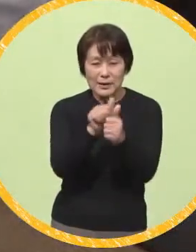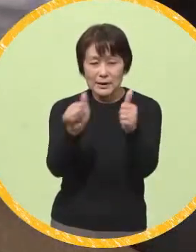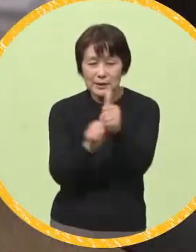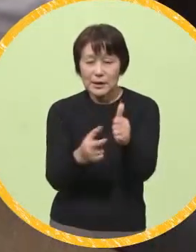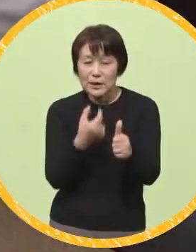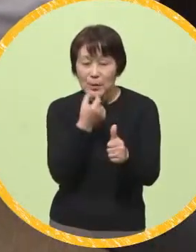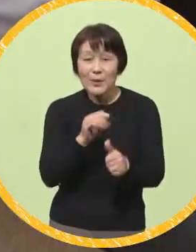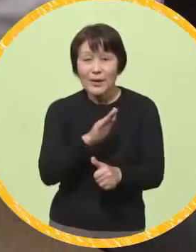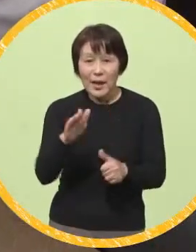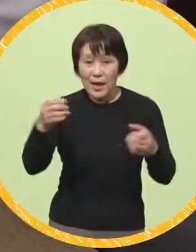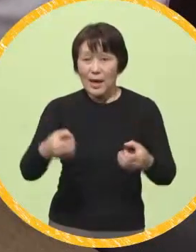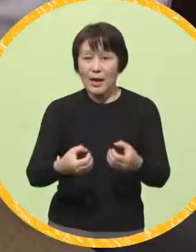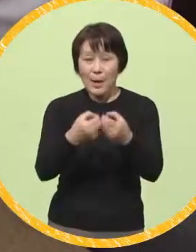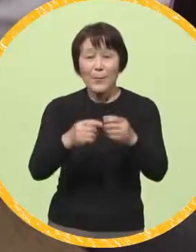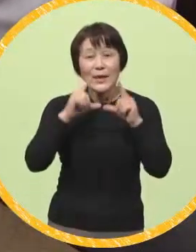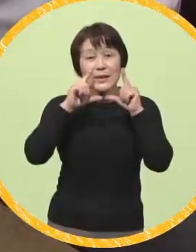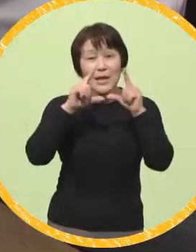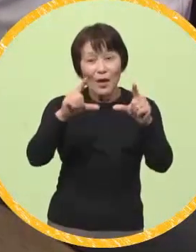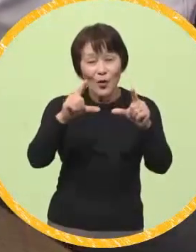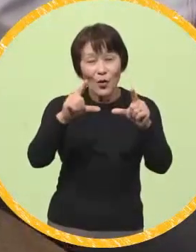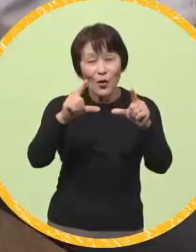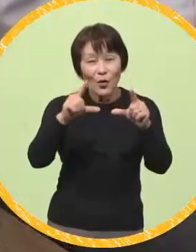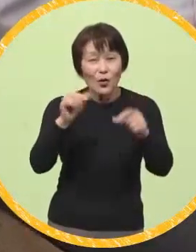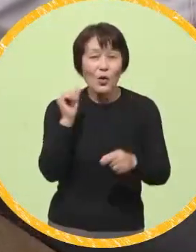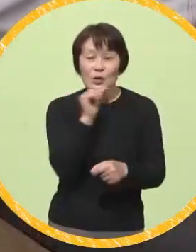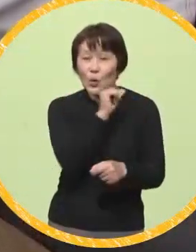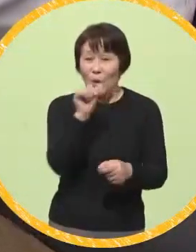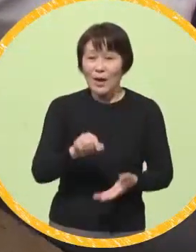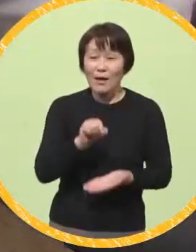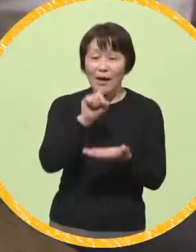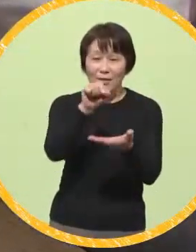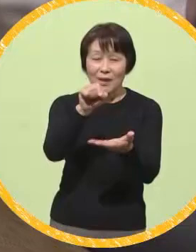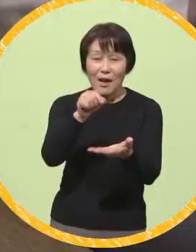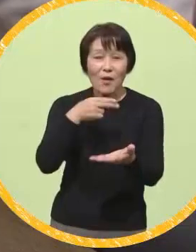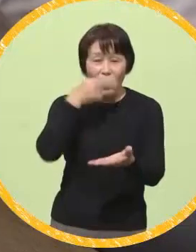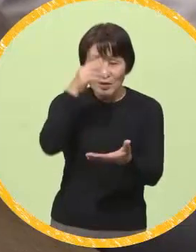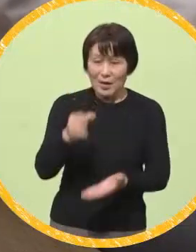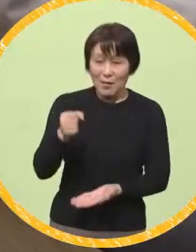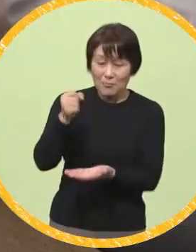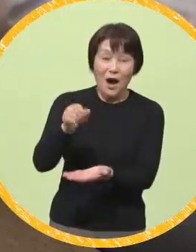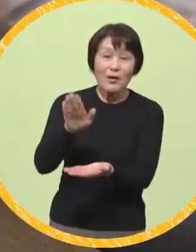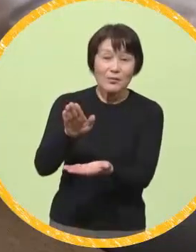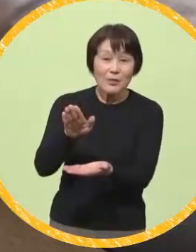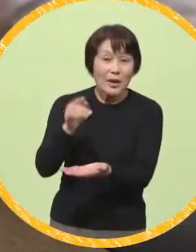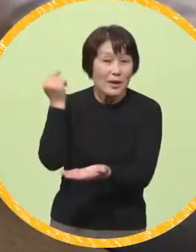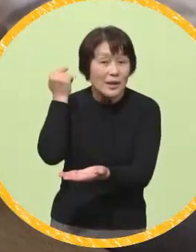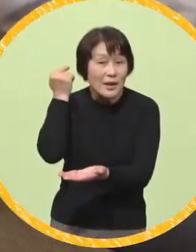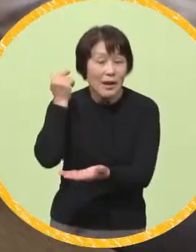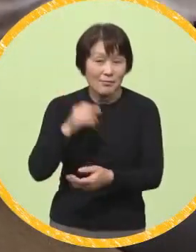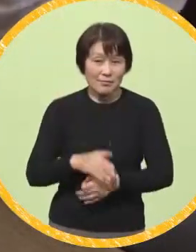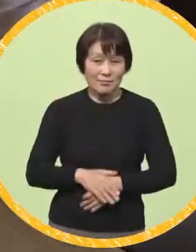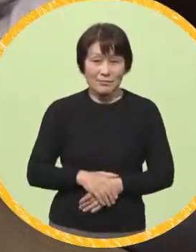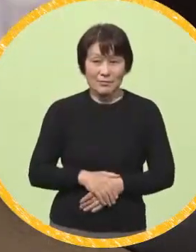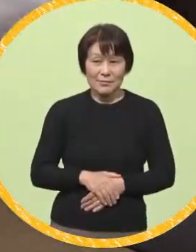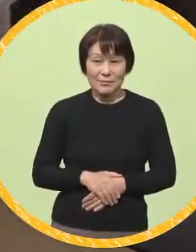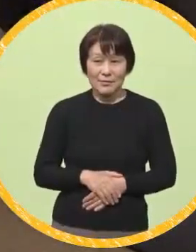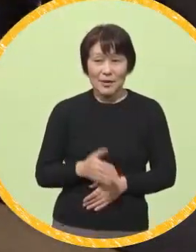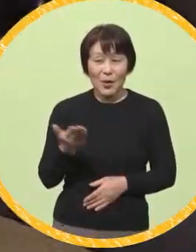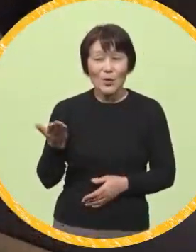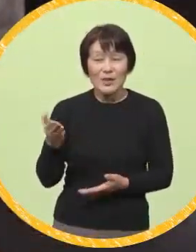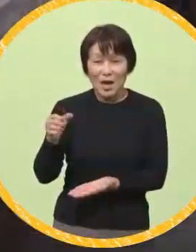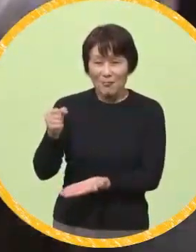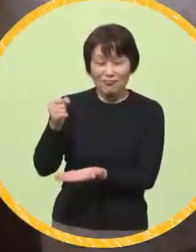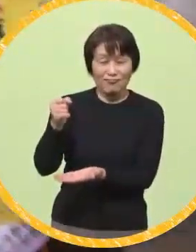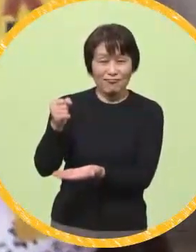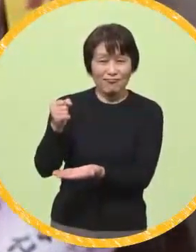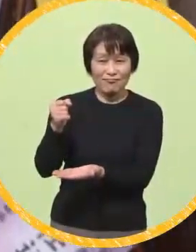乾杯宣言で紹介されたお酒があるっていうふうに聞いたんですけど、はい、それは あそれがこちらの、純